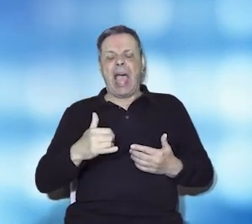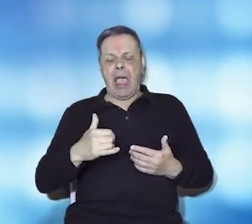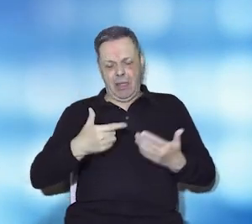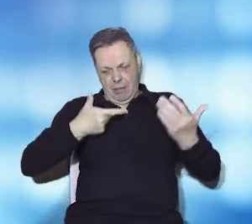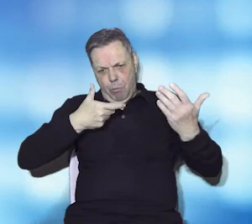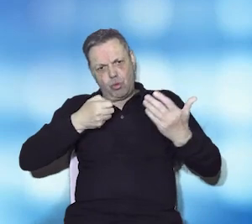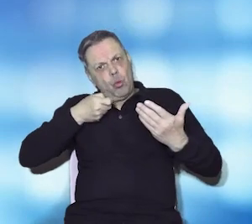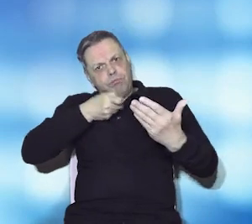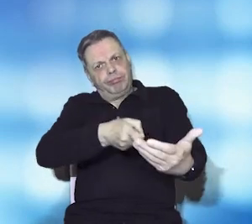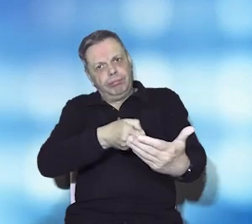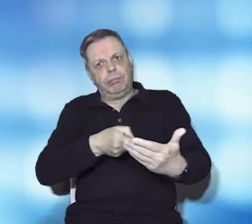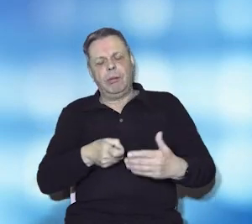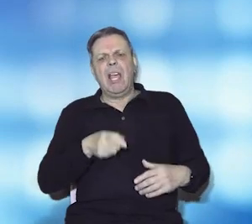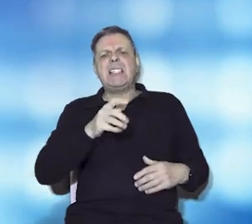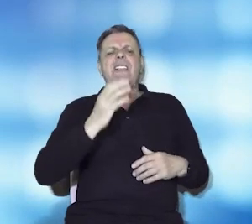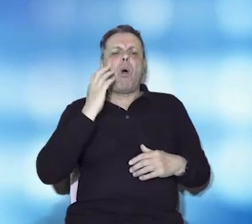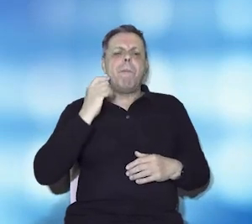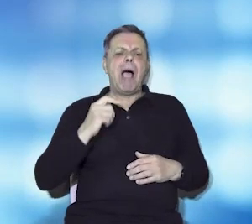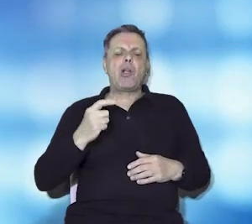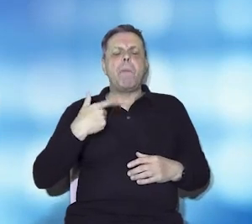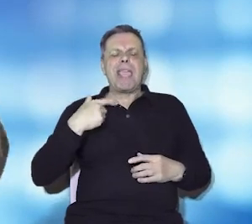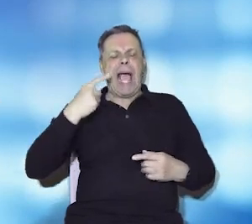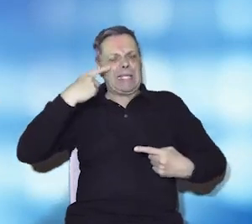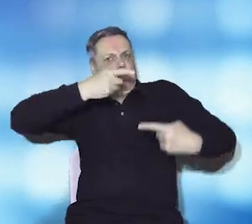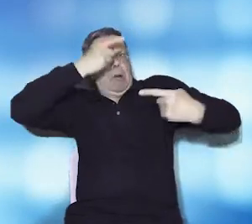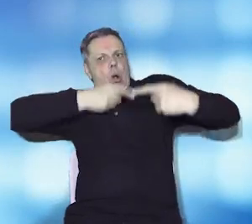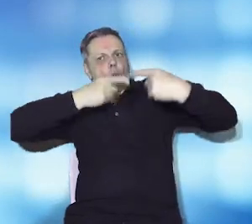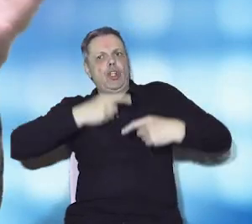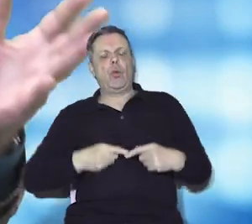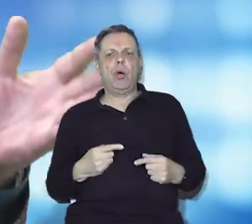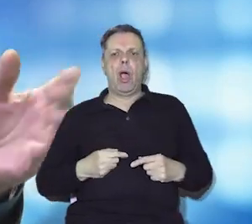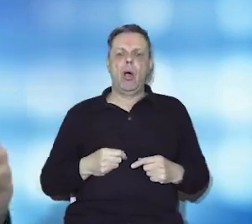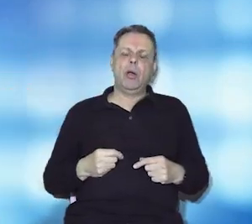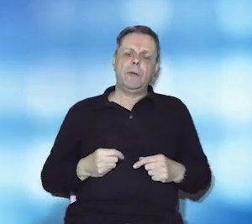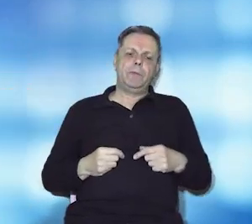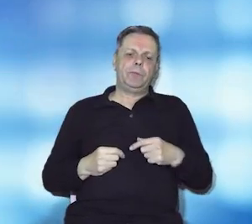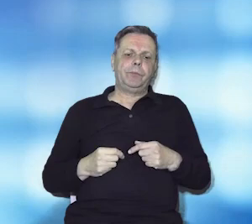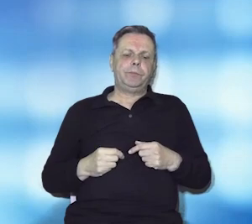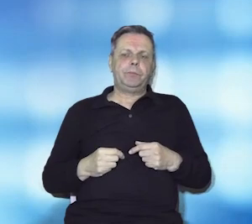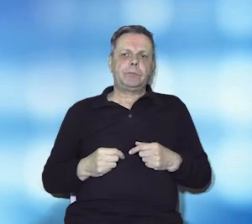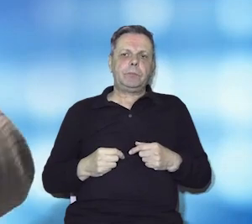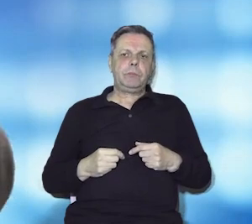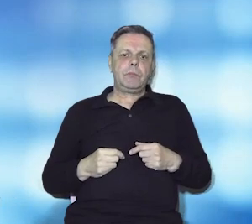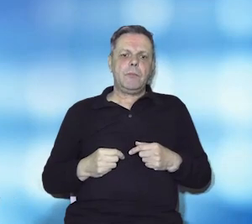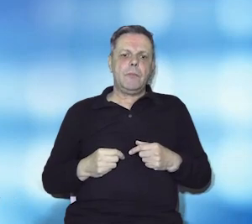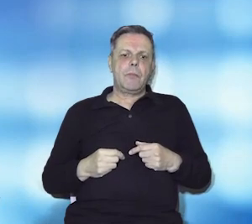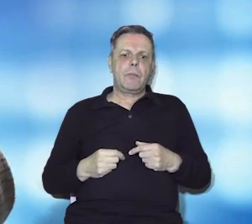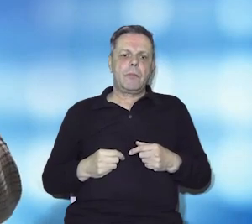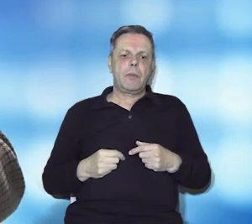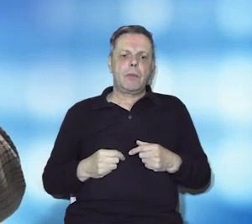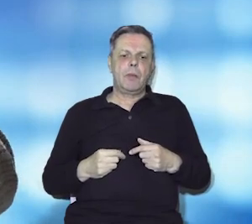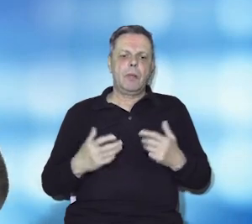Kaže, sa tvojom bakom sam očijukao, šarao i tako dalje, i tako dalje. Znači, što